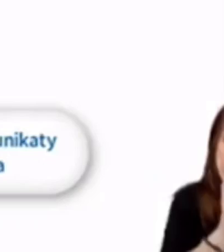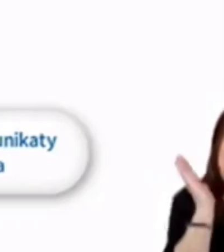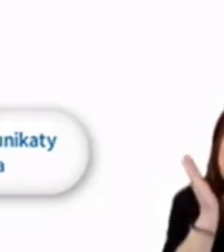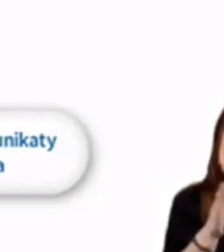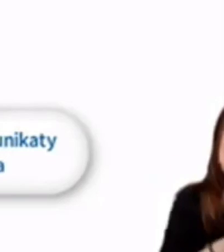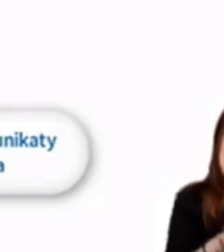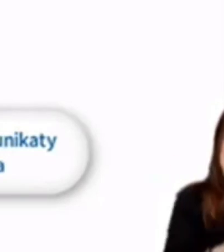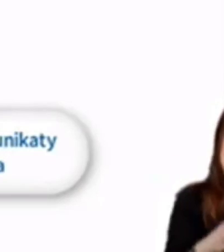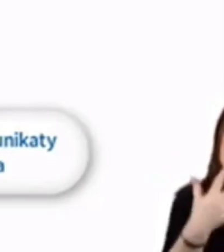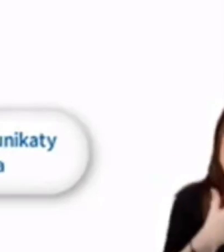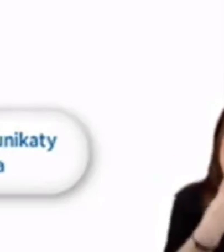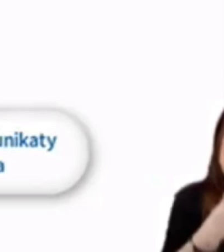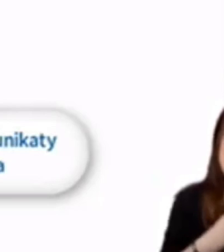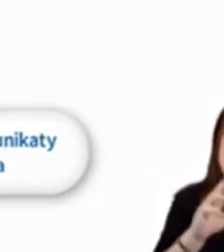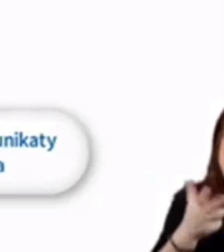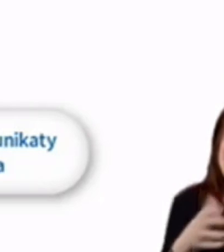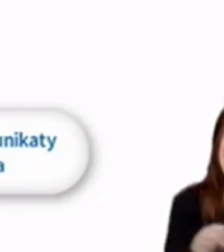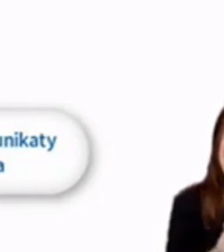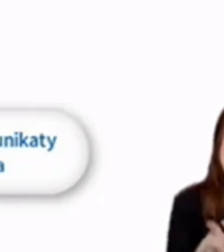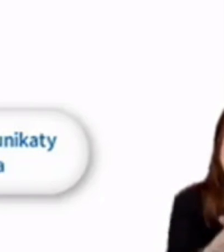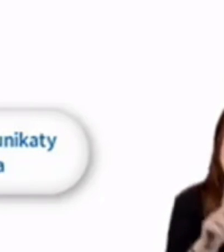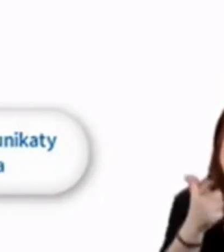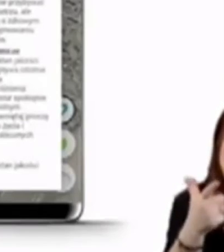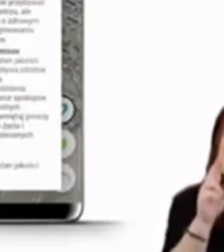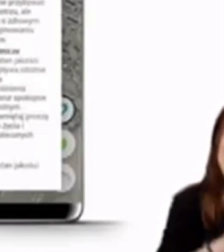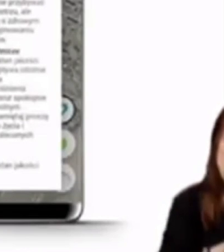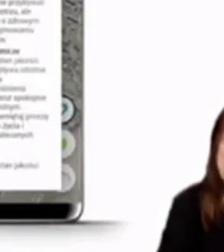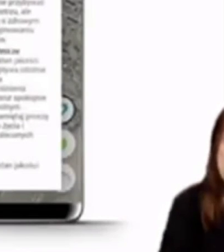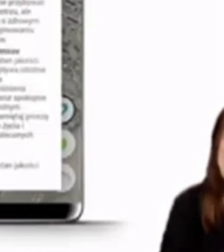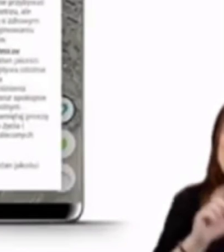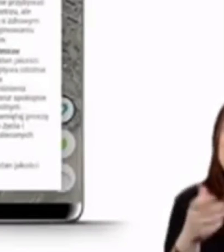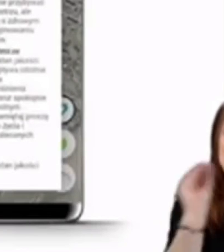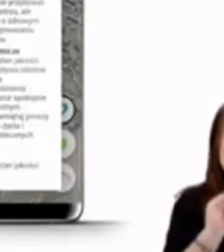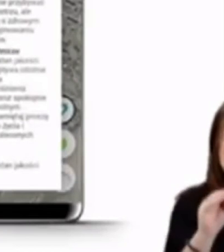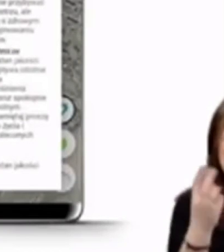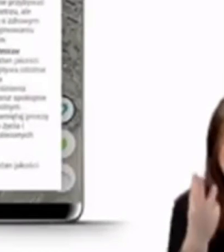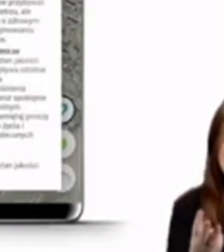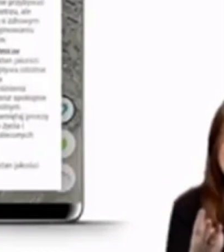czy też wzrost świadomości na temat poprawnych zachowań prozdrowotnych i proekologicznych.